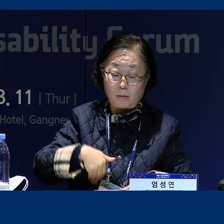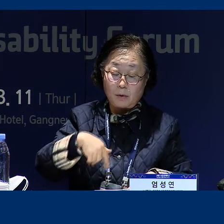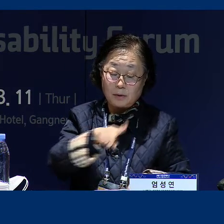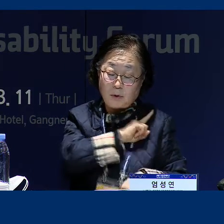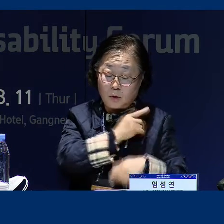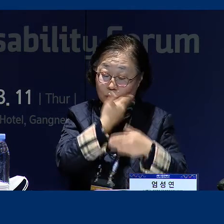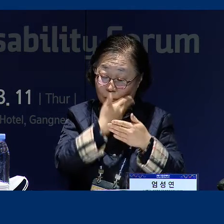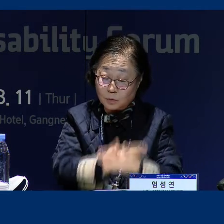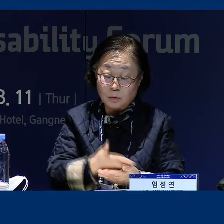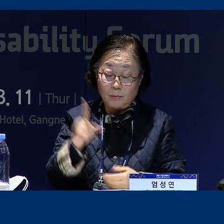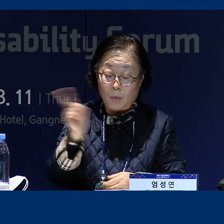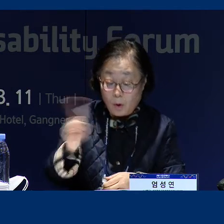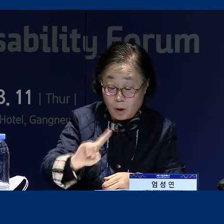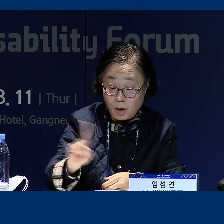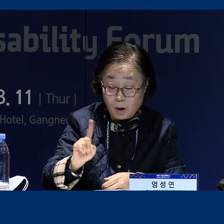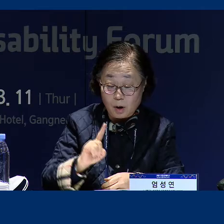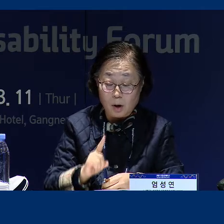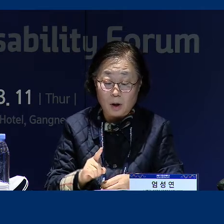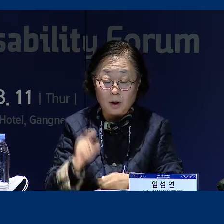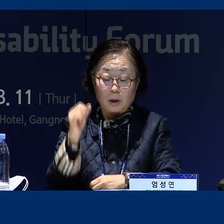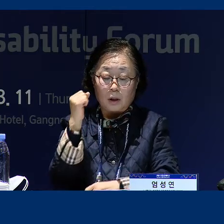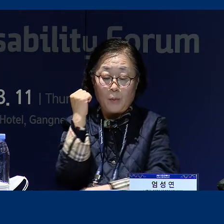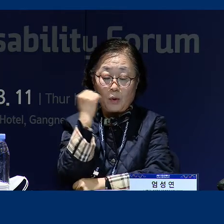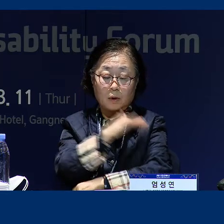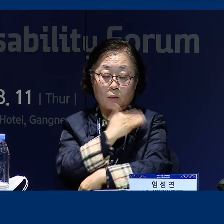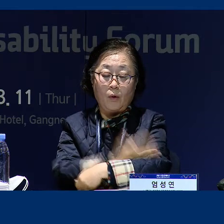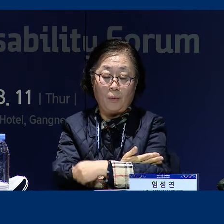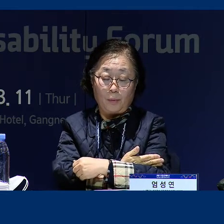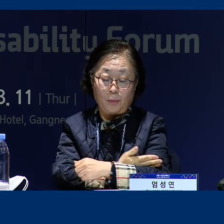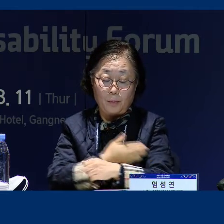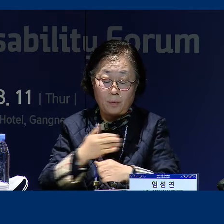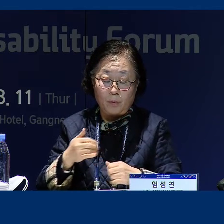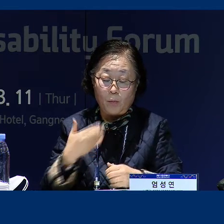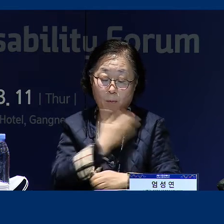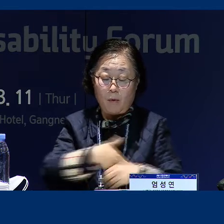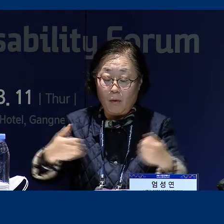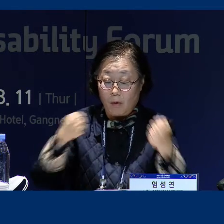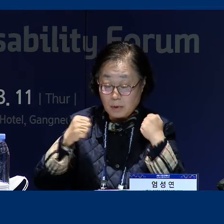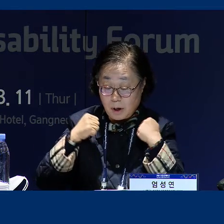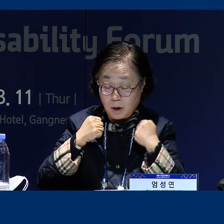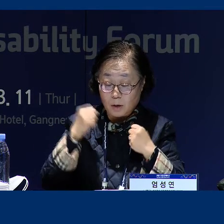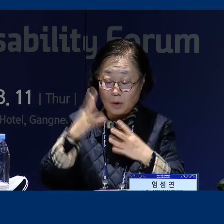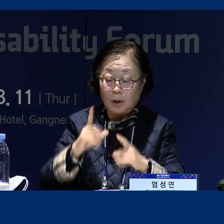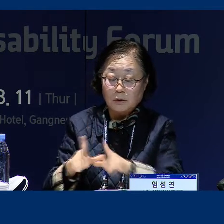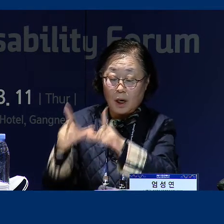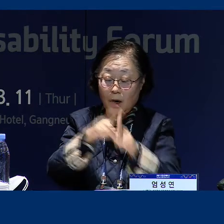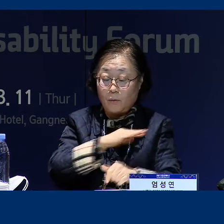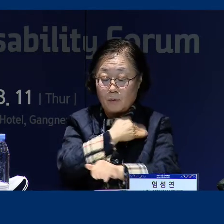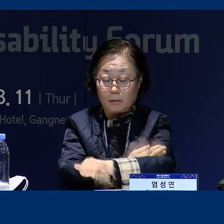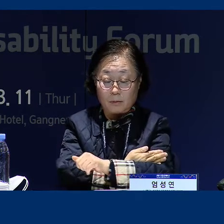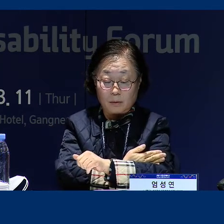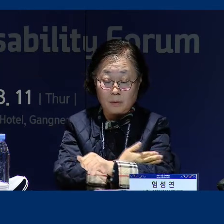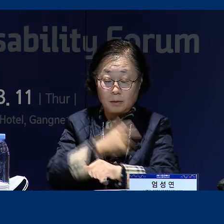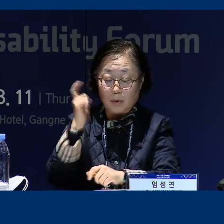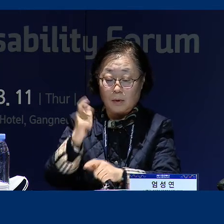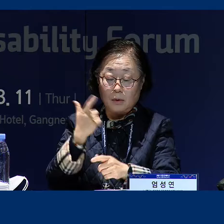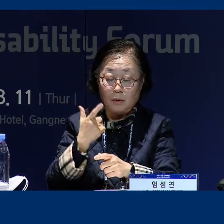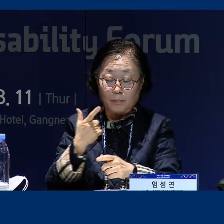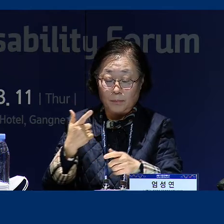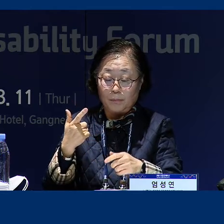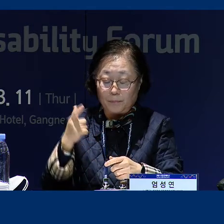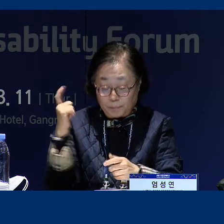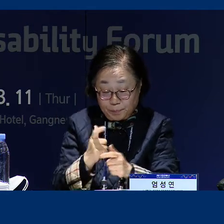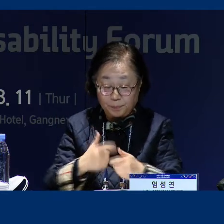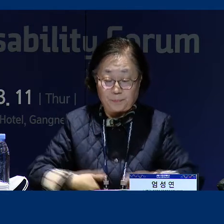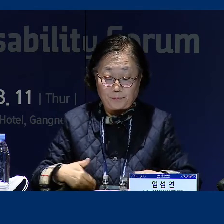청각 장애인들 복지 인프라를 개선을 위해서는 정책의 선택과 집중 전략이 필요합니다.